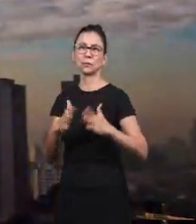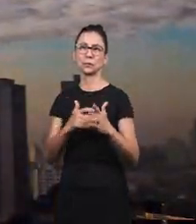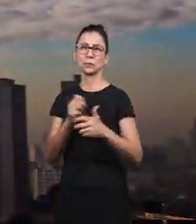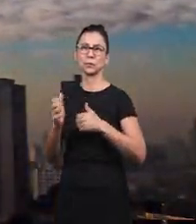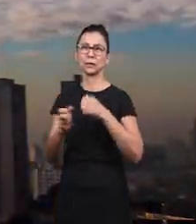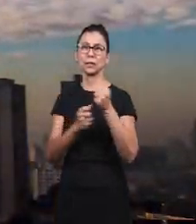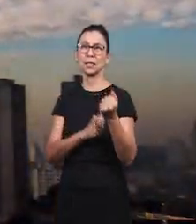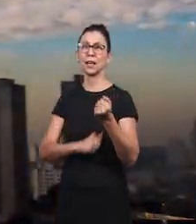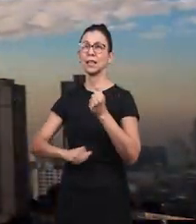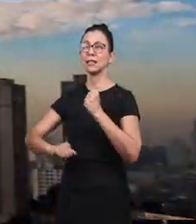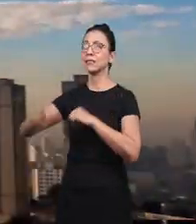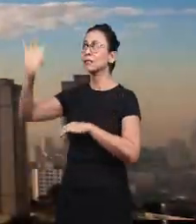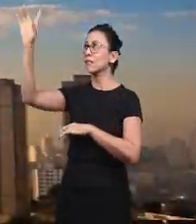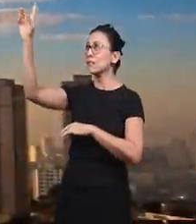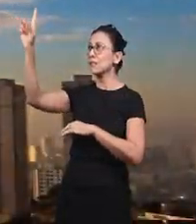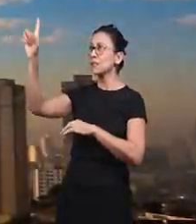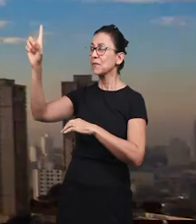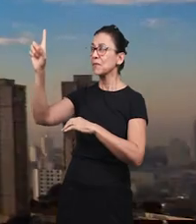Glória, glória,